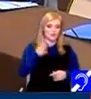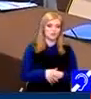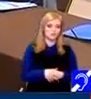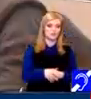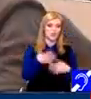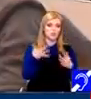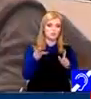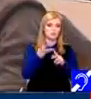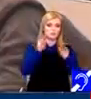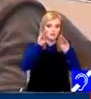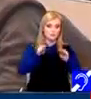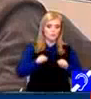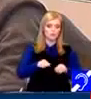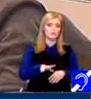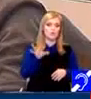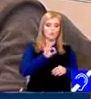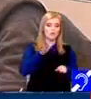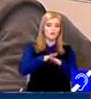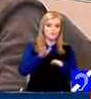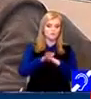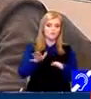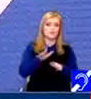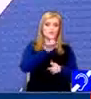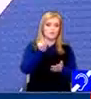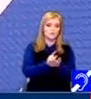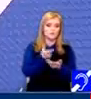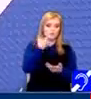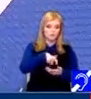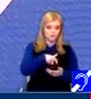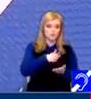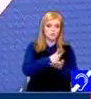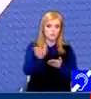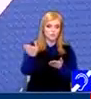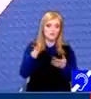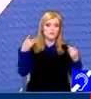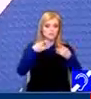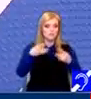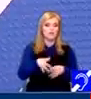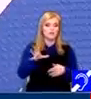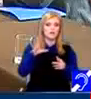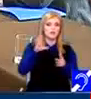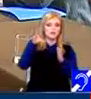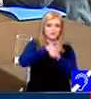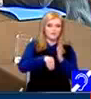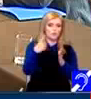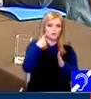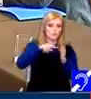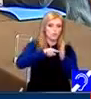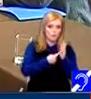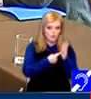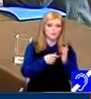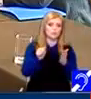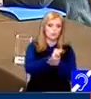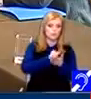Al patrulea raport de monitorizare privind realizarea angajamentelor asumate în domeniul mass media din acordul de asociere cu Uniunea